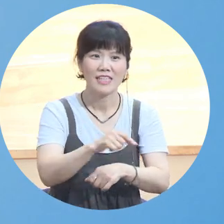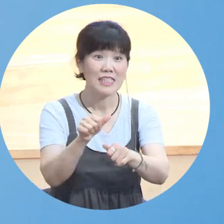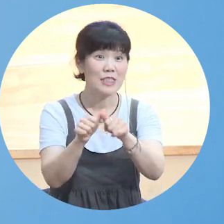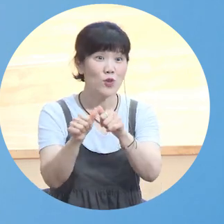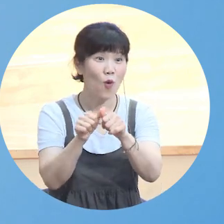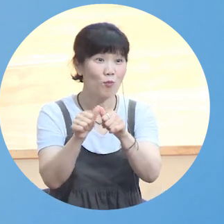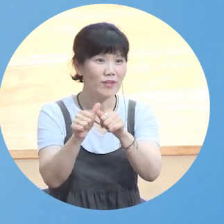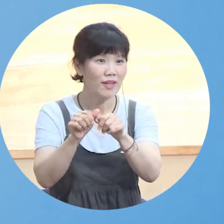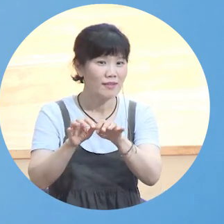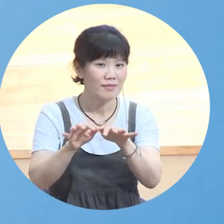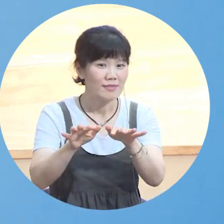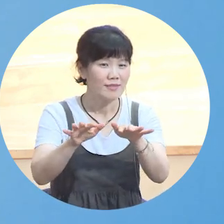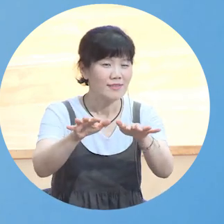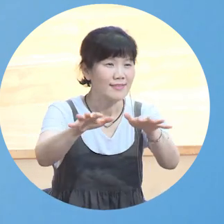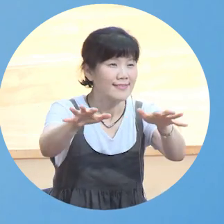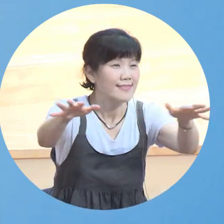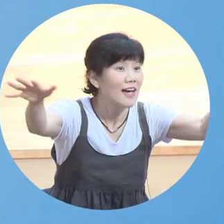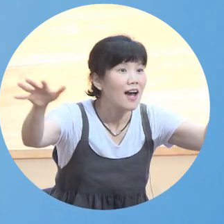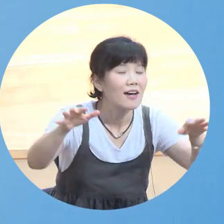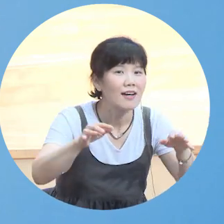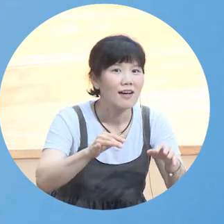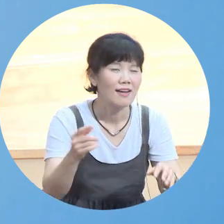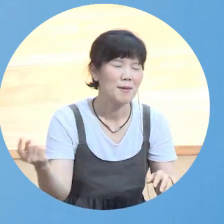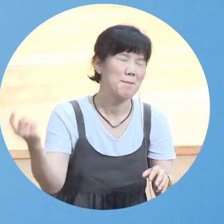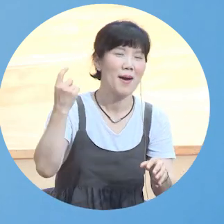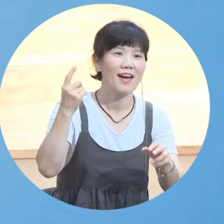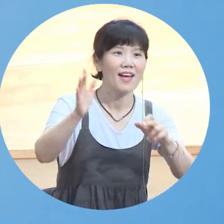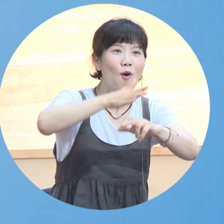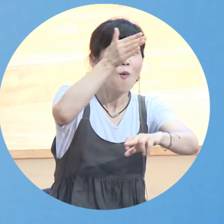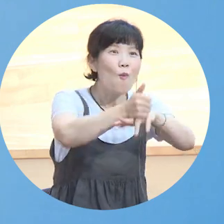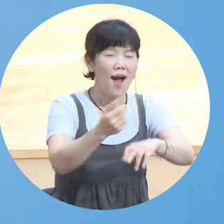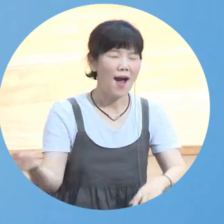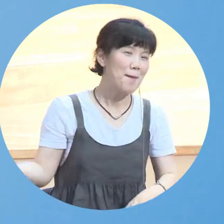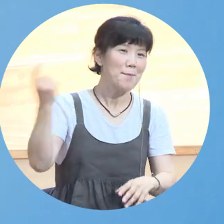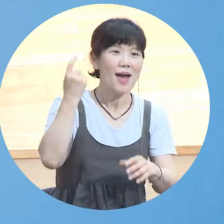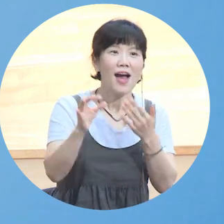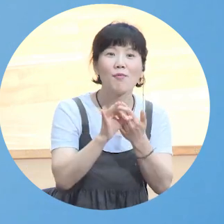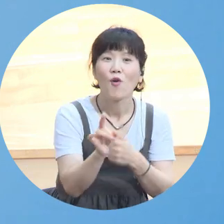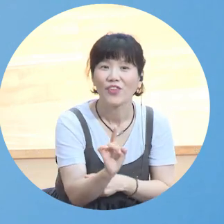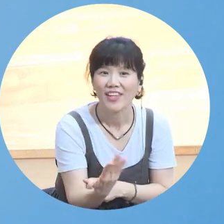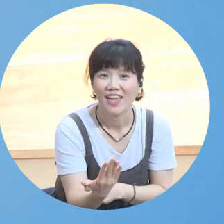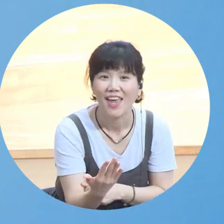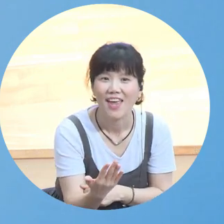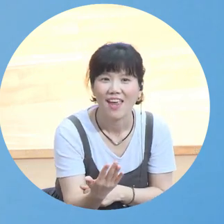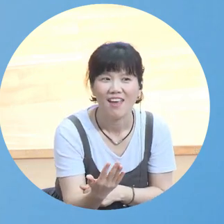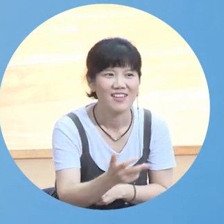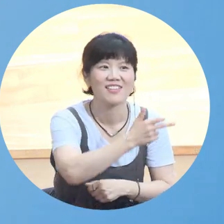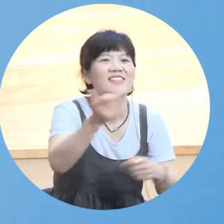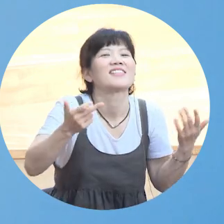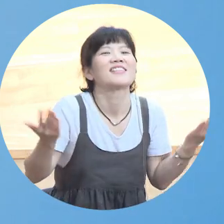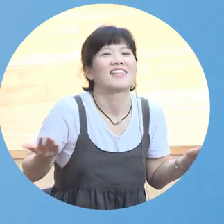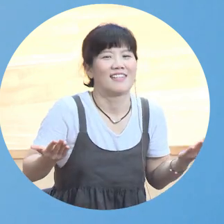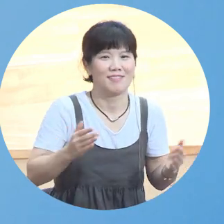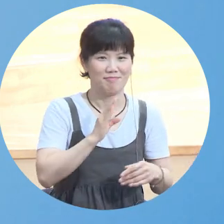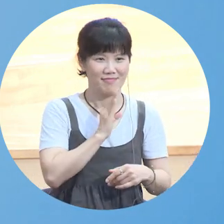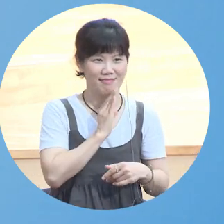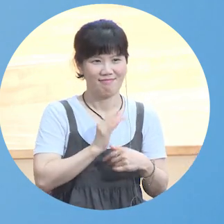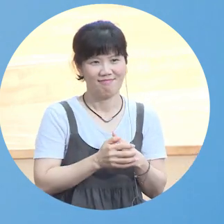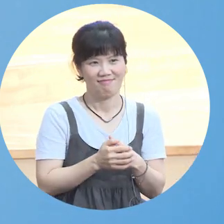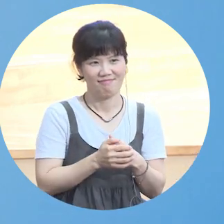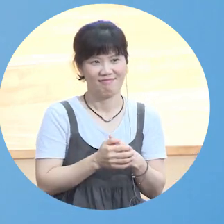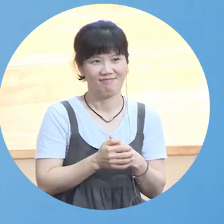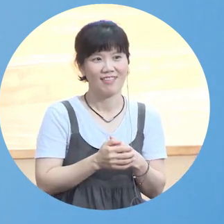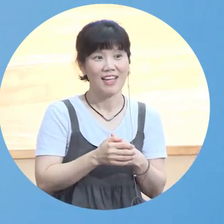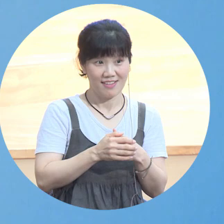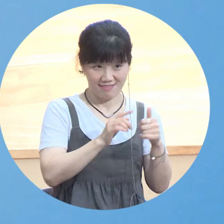가지고 회로 관객에게 들어가 먹잖아 그러니까 이건 지금 큰일 난 지수를 하는 거지 그 안이 아버지가